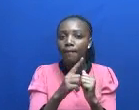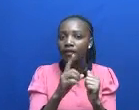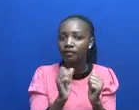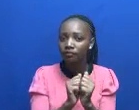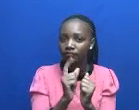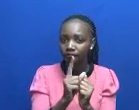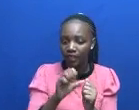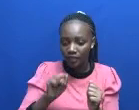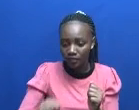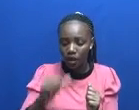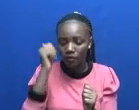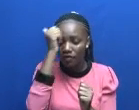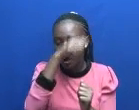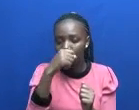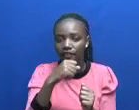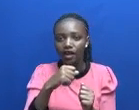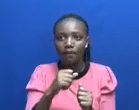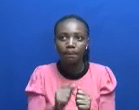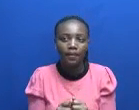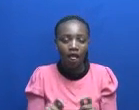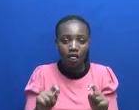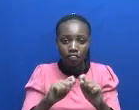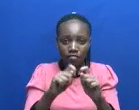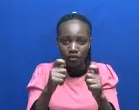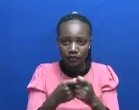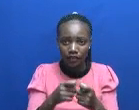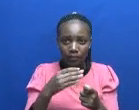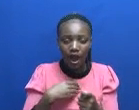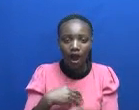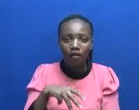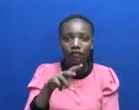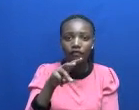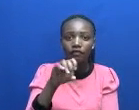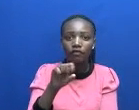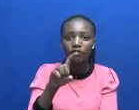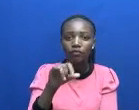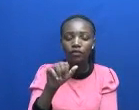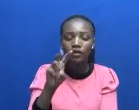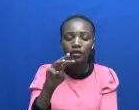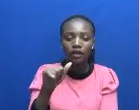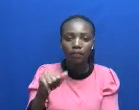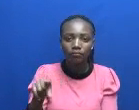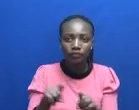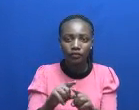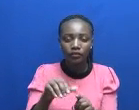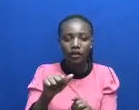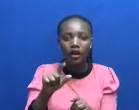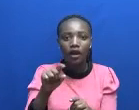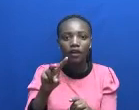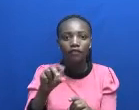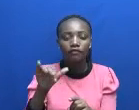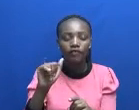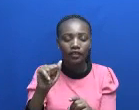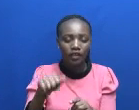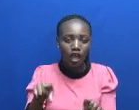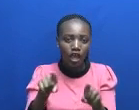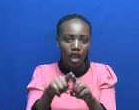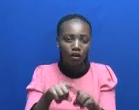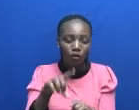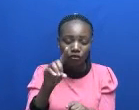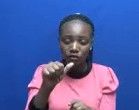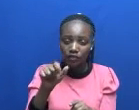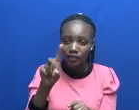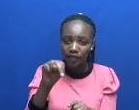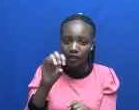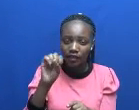hicho cha kocha Paul Fin kin jumu Isa William baka Alvino tieno Bush mwale Vincent onala Daniel Tabu